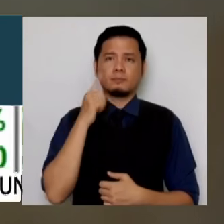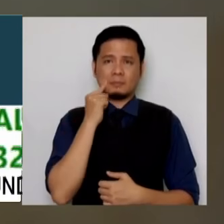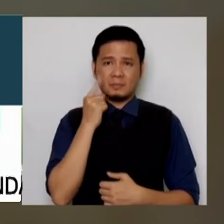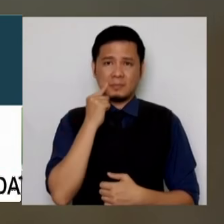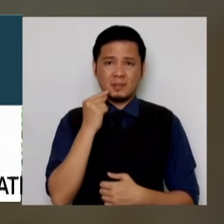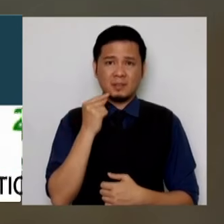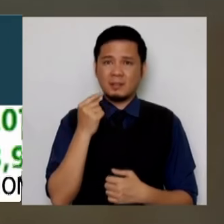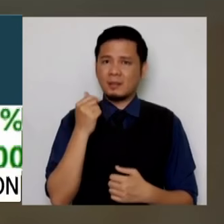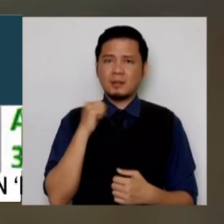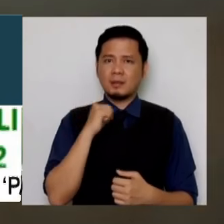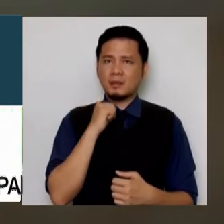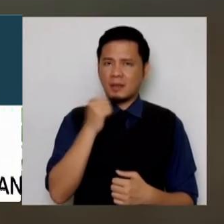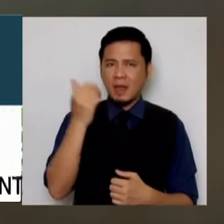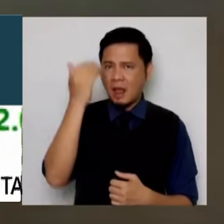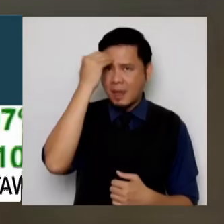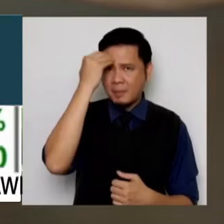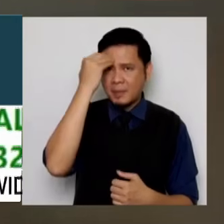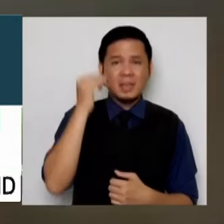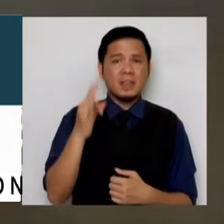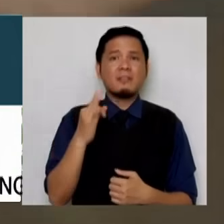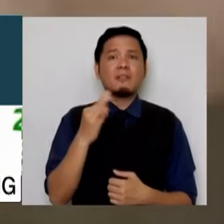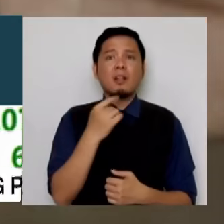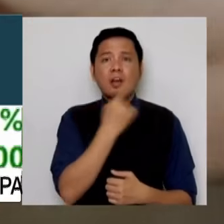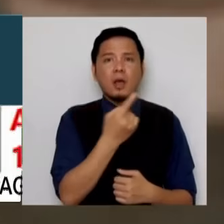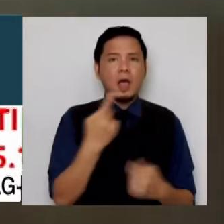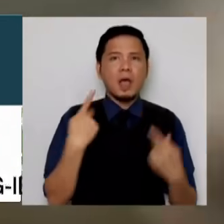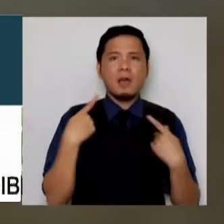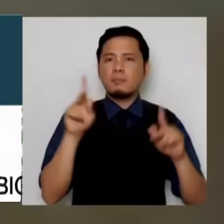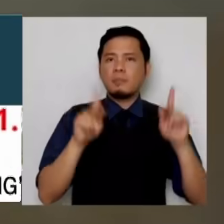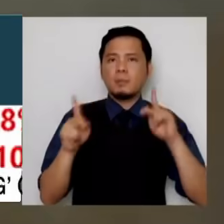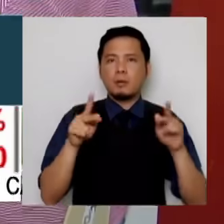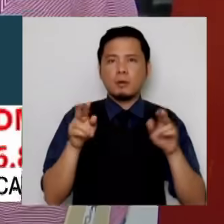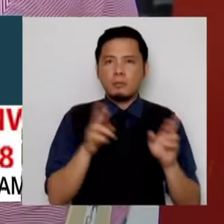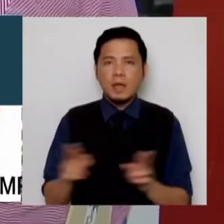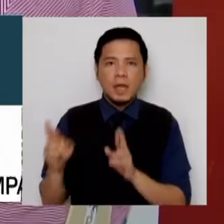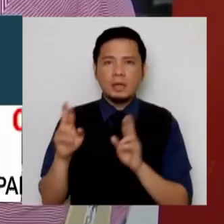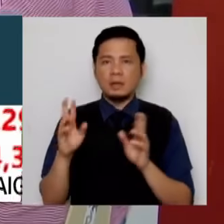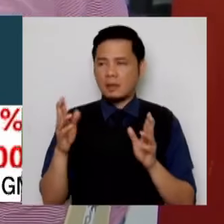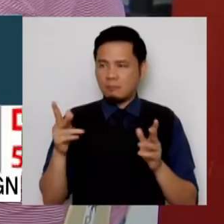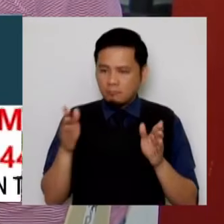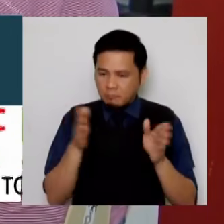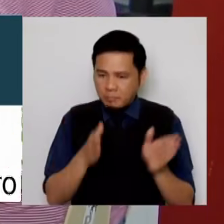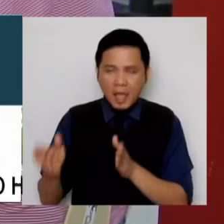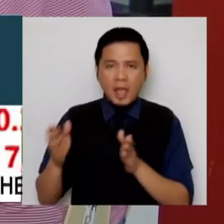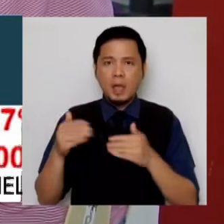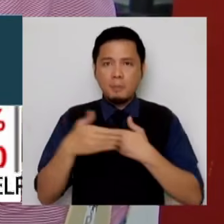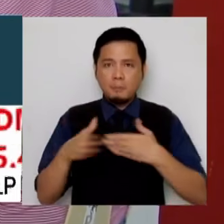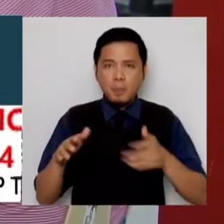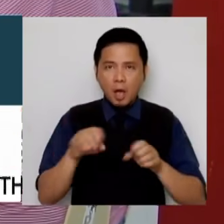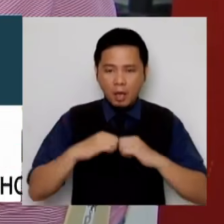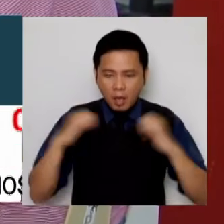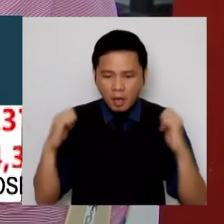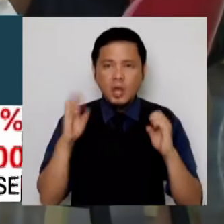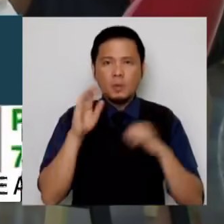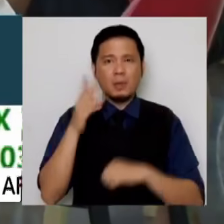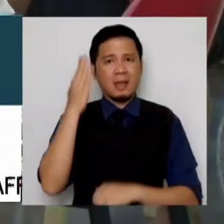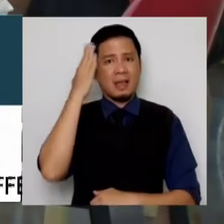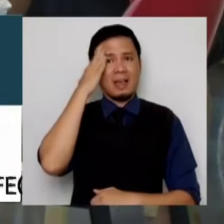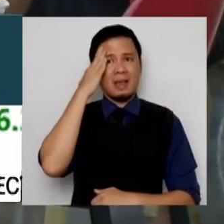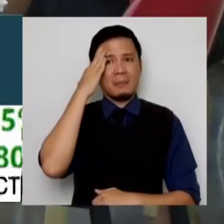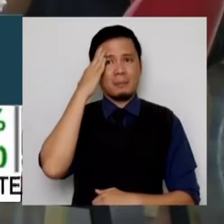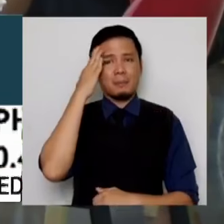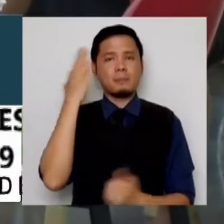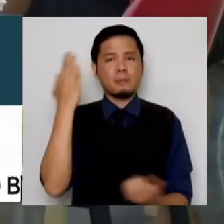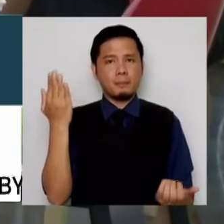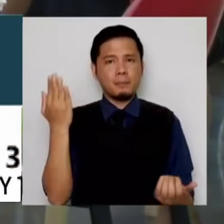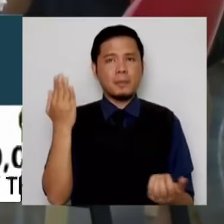maghahanda, may maglalabas ng bakuna the day before. So malalaman din yan ng tao, mas mapagdududahan lang po na may pinapaboran. Kasi